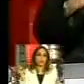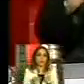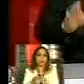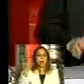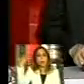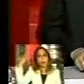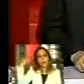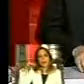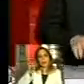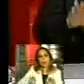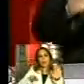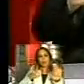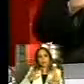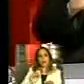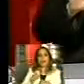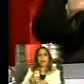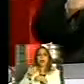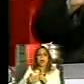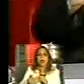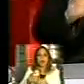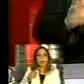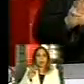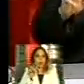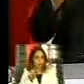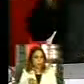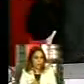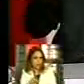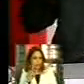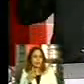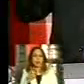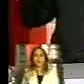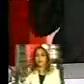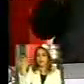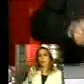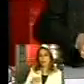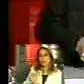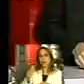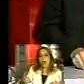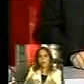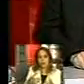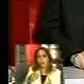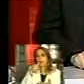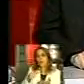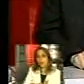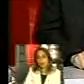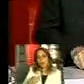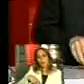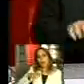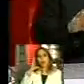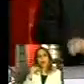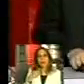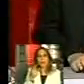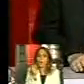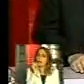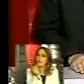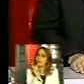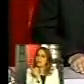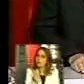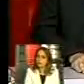מ-2008, אחרי המחאה החברתית. מ-2011, כן. הבנקים הם עכשיו הגוף שאנחנו נהנים להקות בו ולהרביץ לו